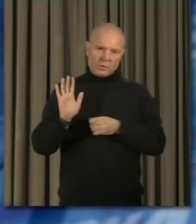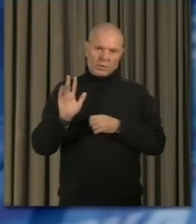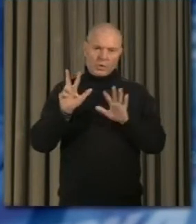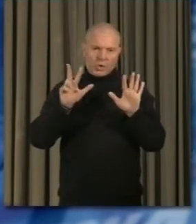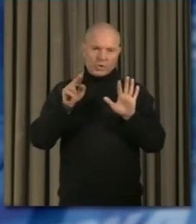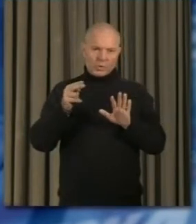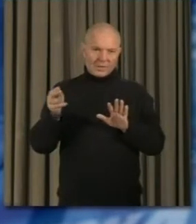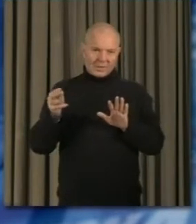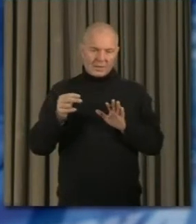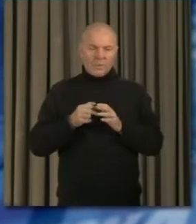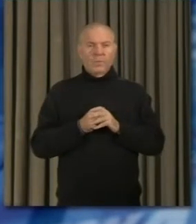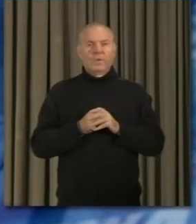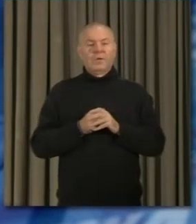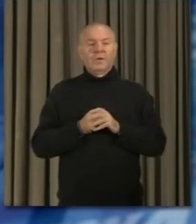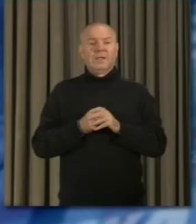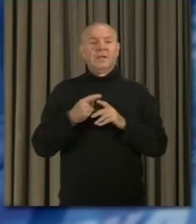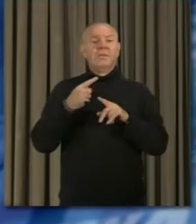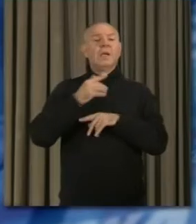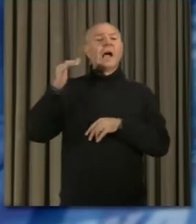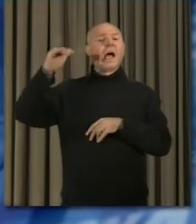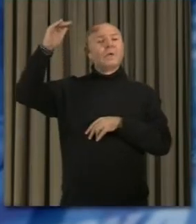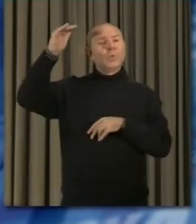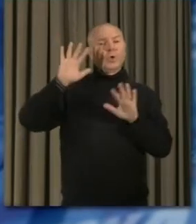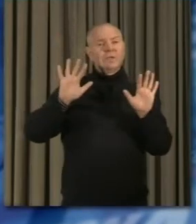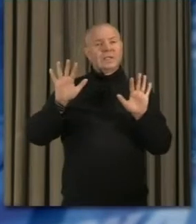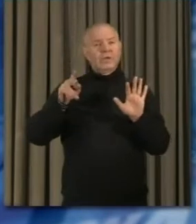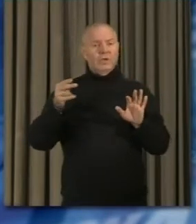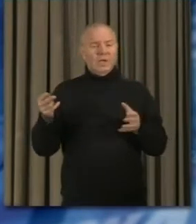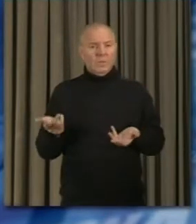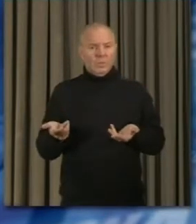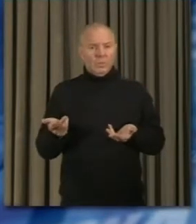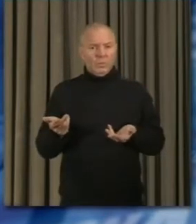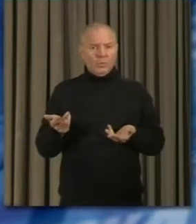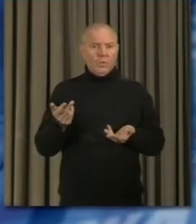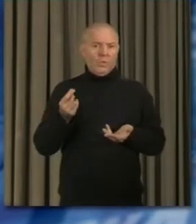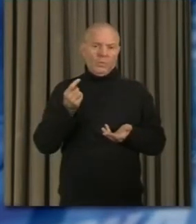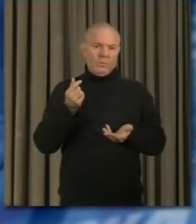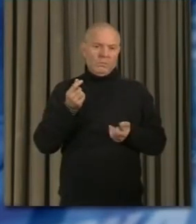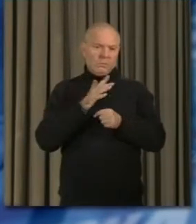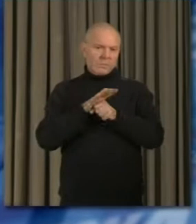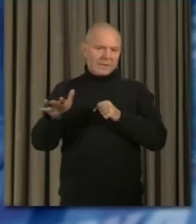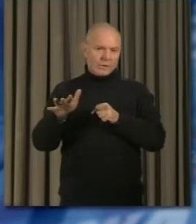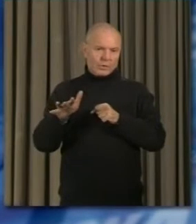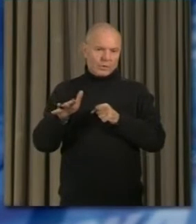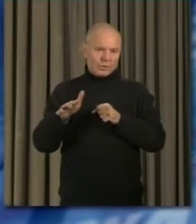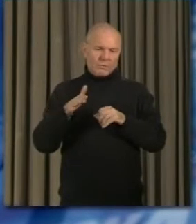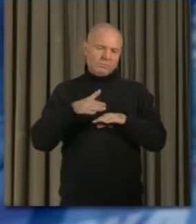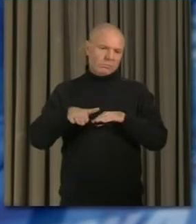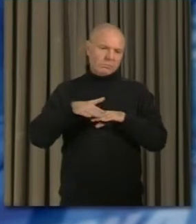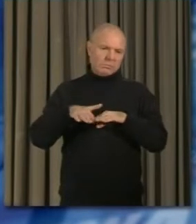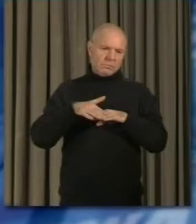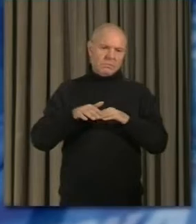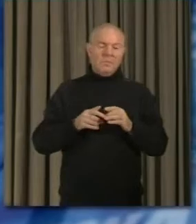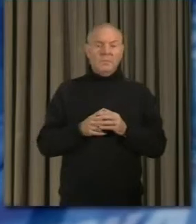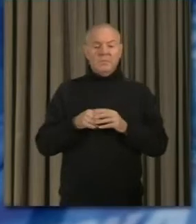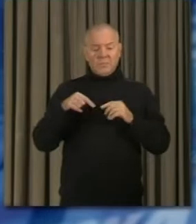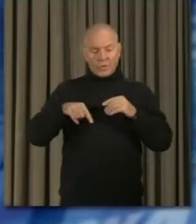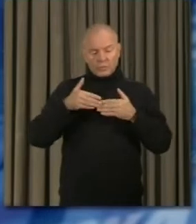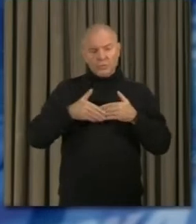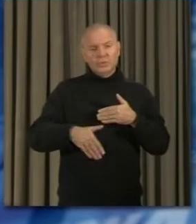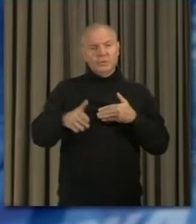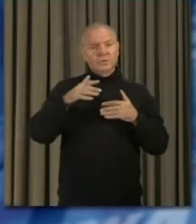otto euro l'ingresso gli adulti dieci euro che è il prezzo abituale da oggi